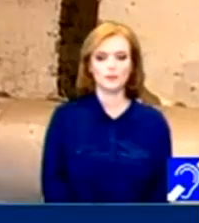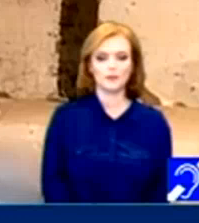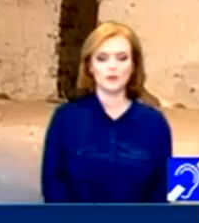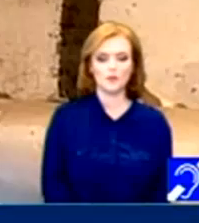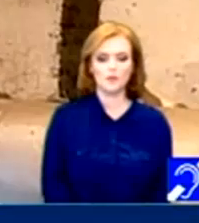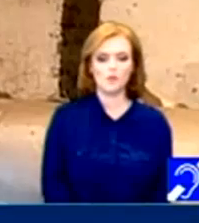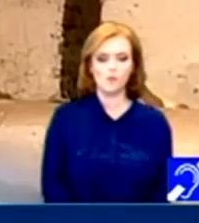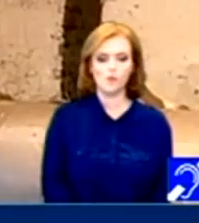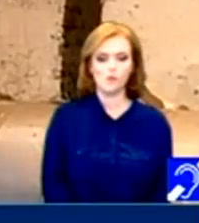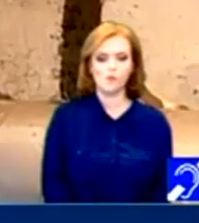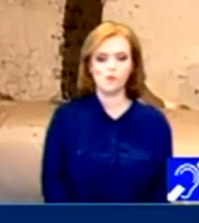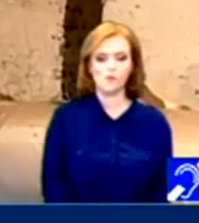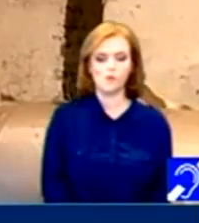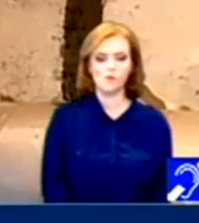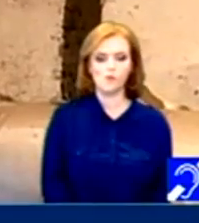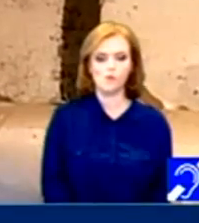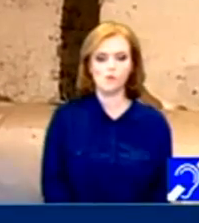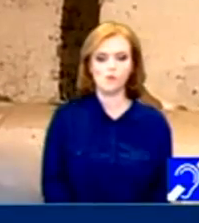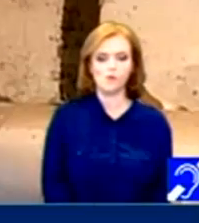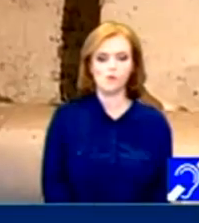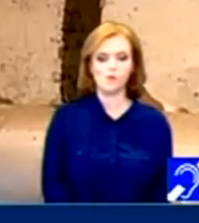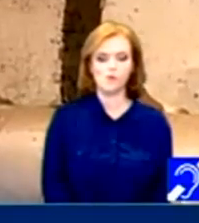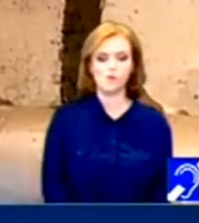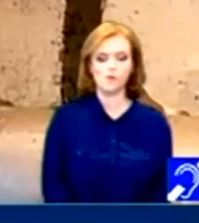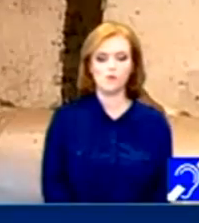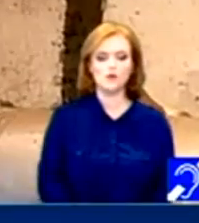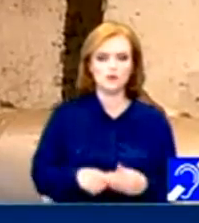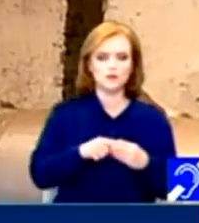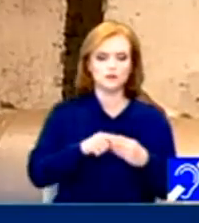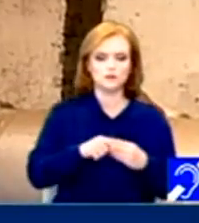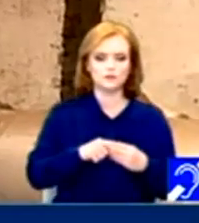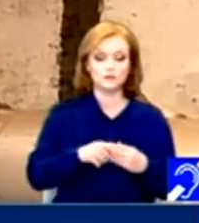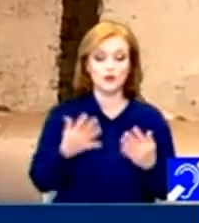erau undeva de vreo 17-18, nu, la vreo